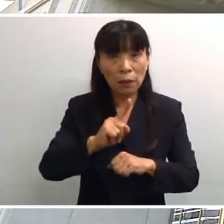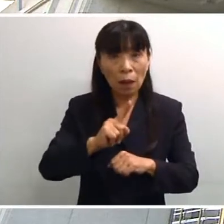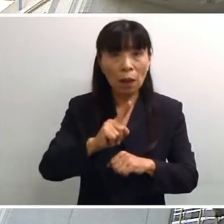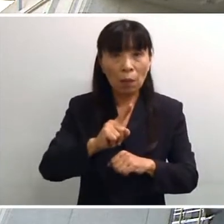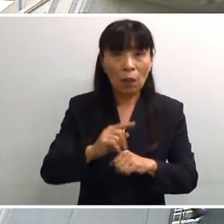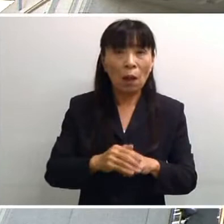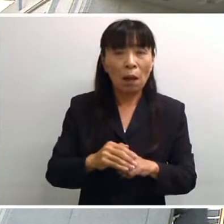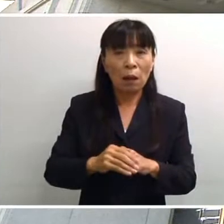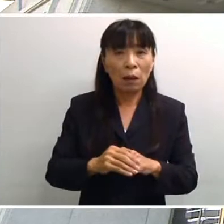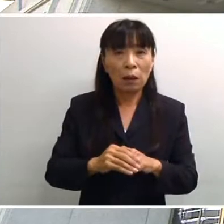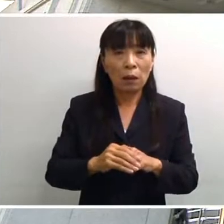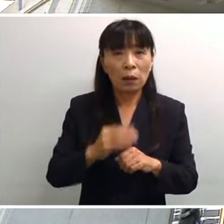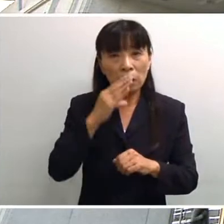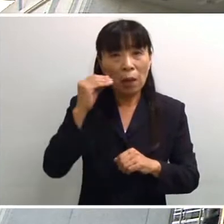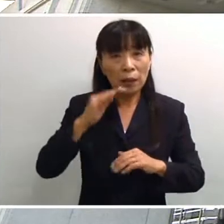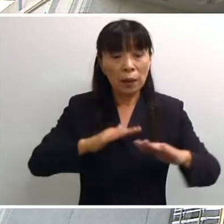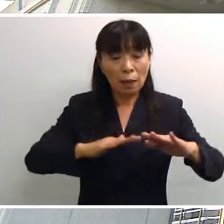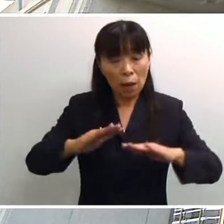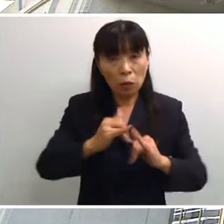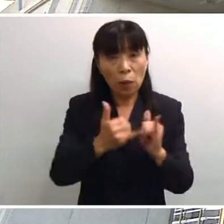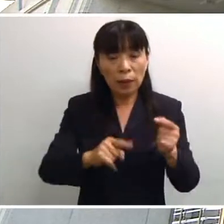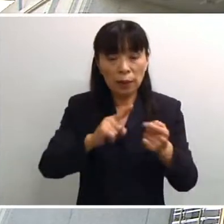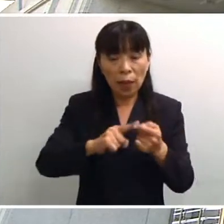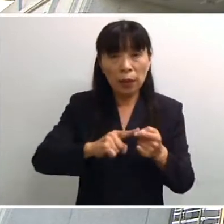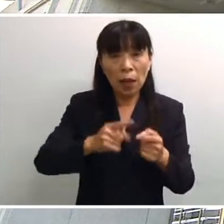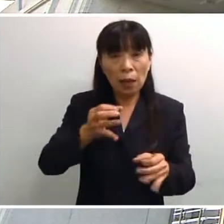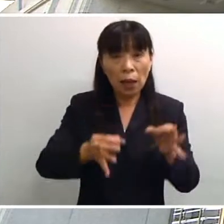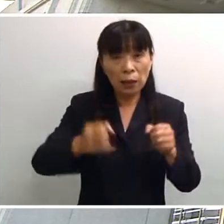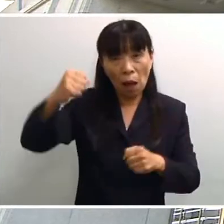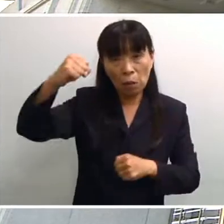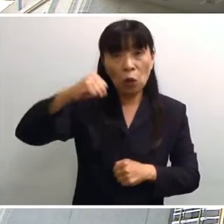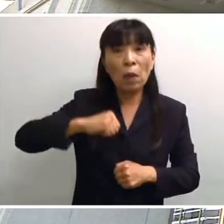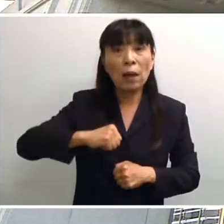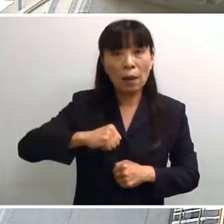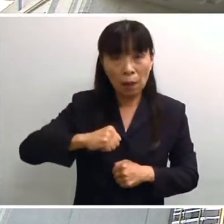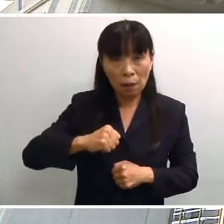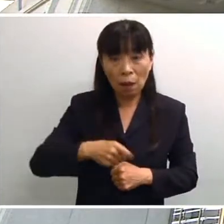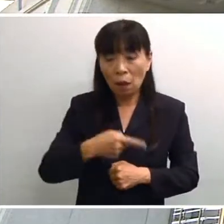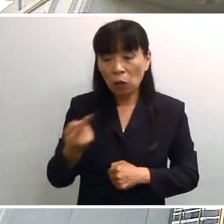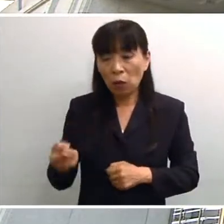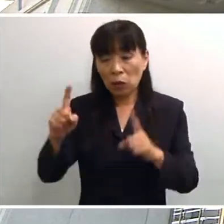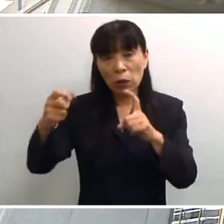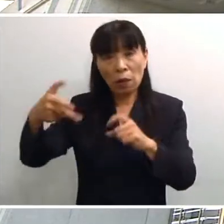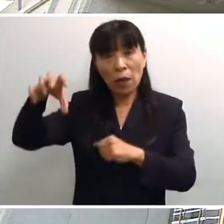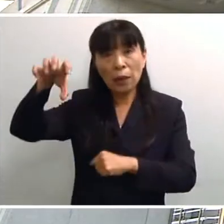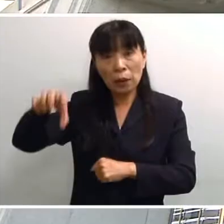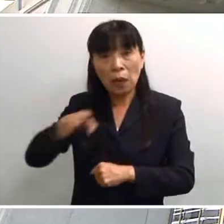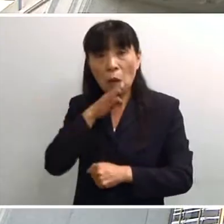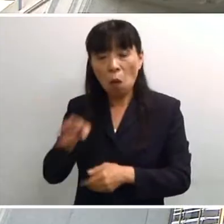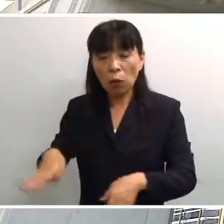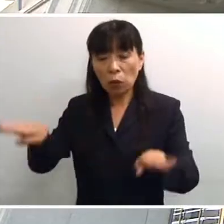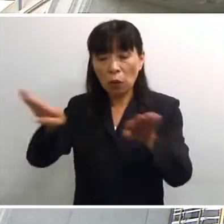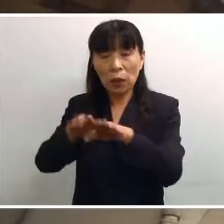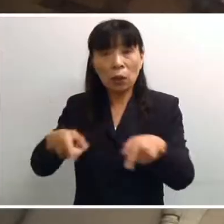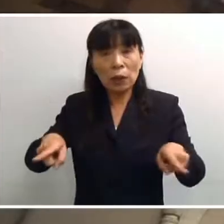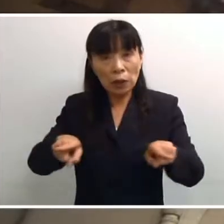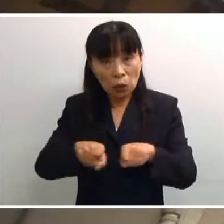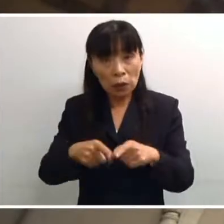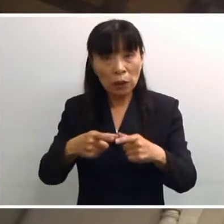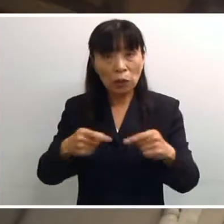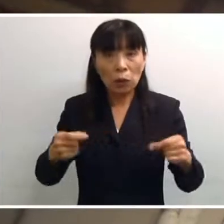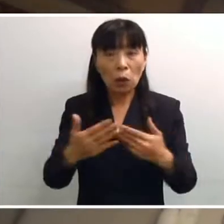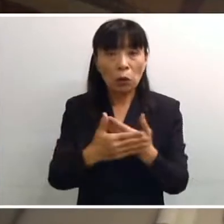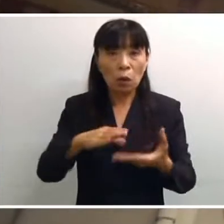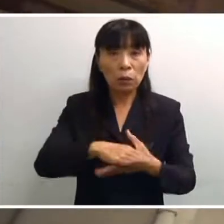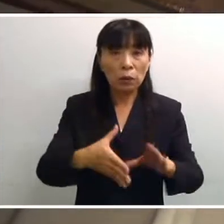史優れたデザインとそして歴史的な価値、これを認められて、隣の名古屋市役所の、ね、本庁舎と合わせて国